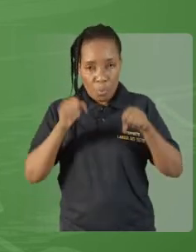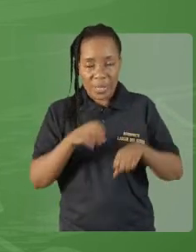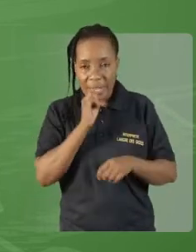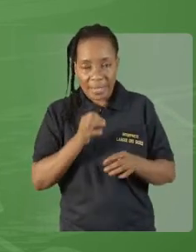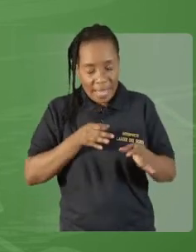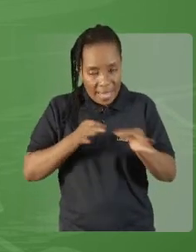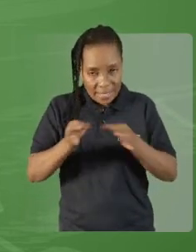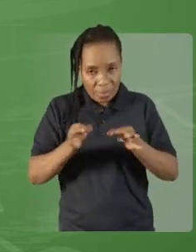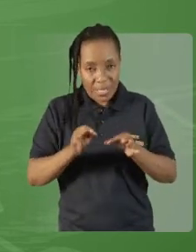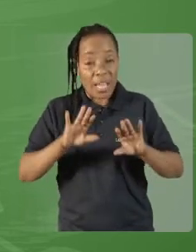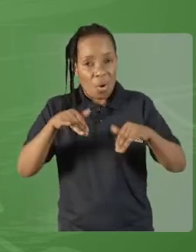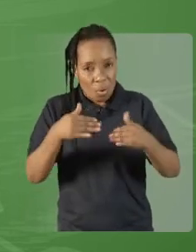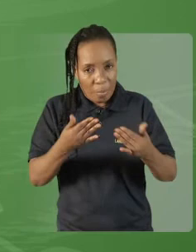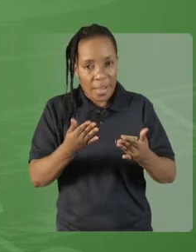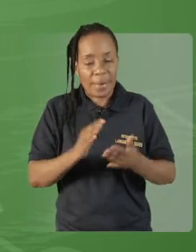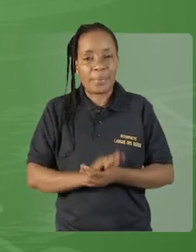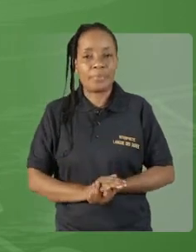suivants.